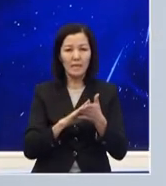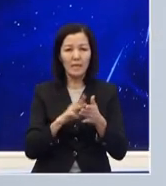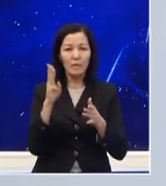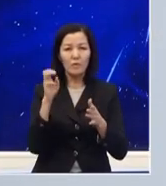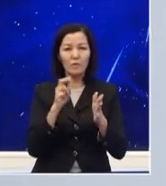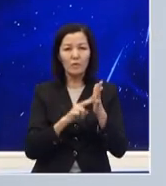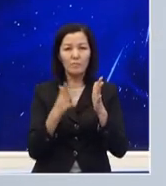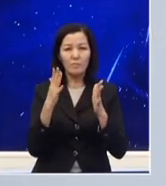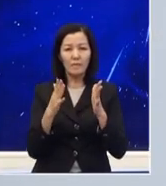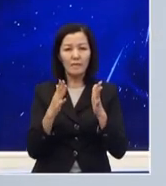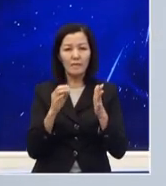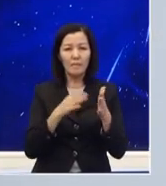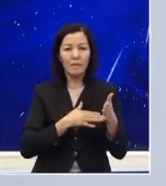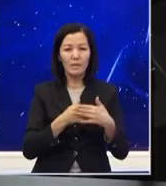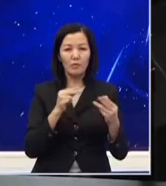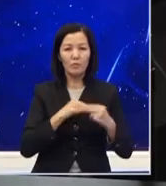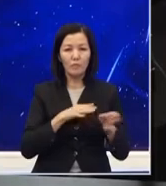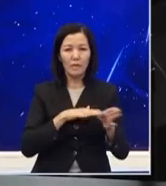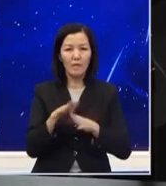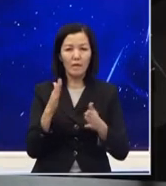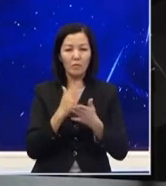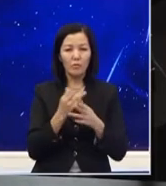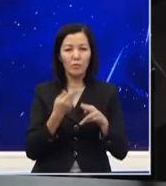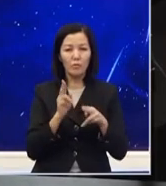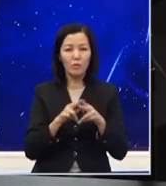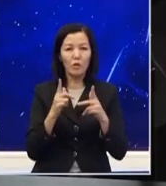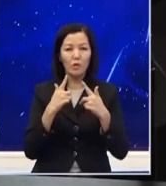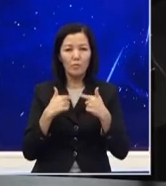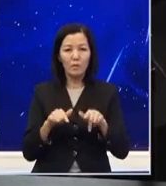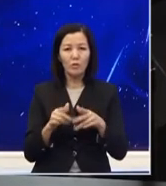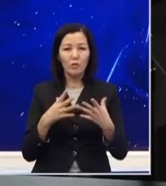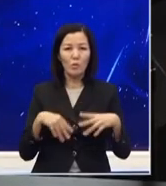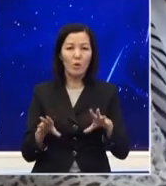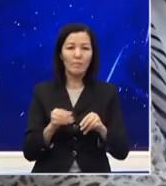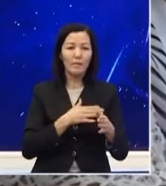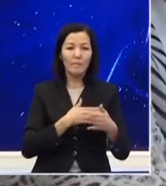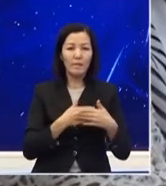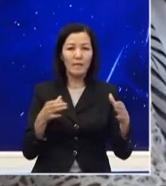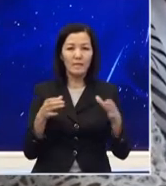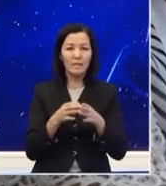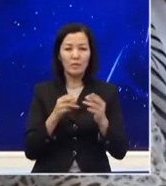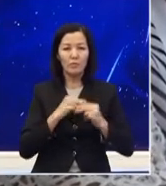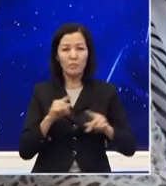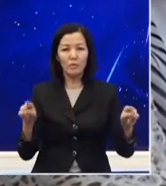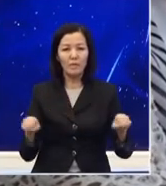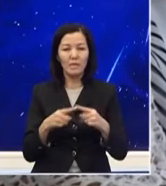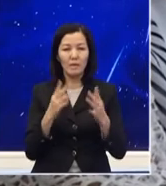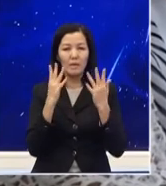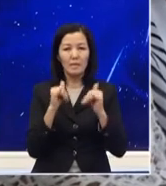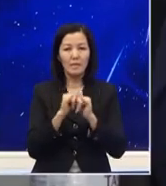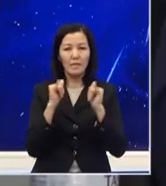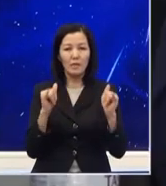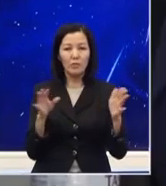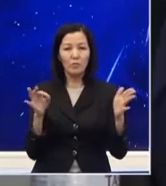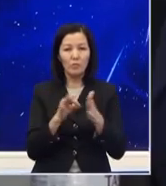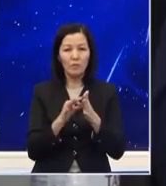Соның тек 375-і ғана белсенді жұмыс атқарып отыр. Сондықтан ұйымдастырушылар қоғамдық бірлестік жұмыстарын жандандырып, санын